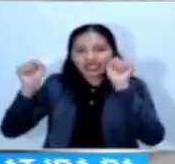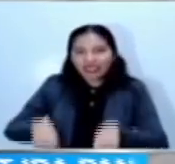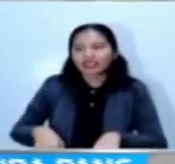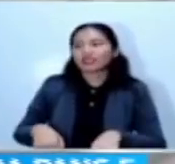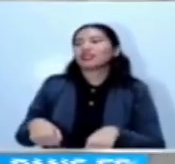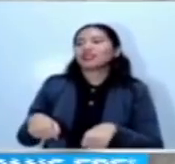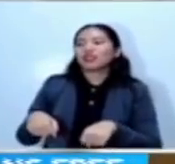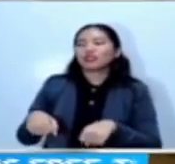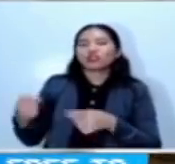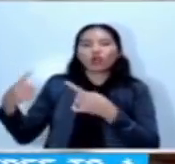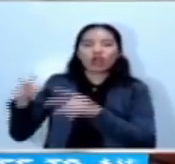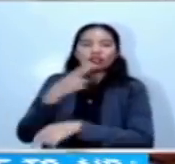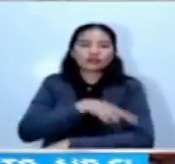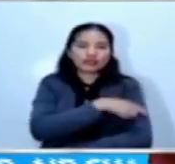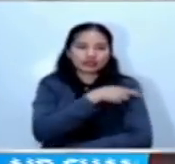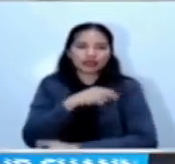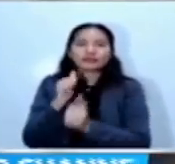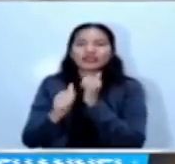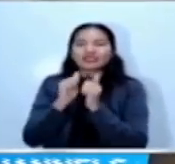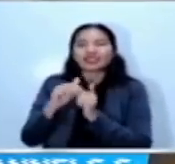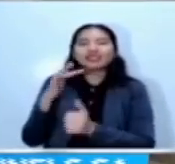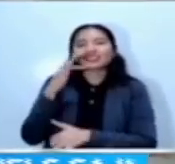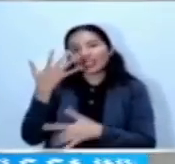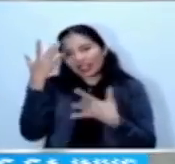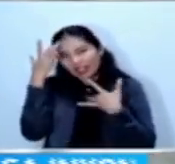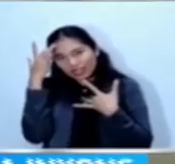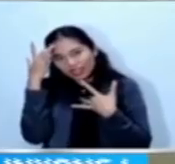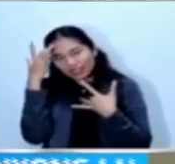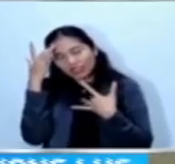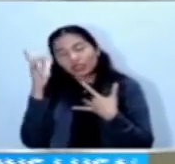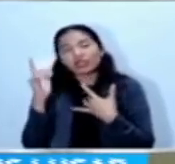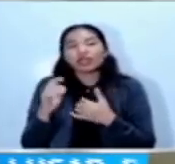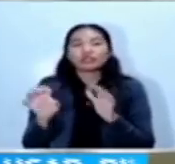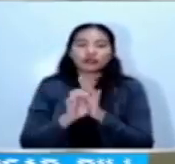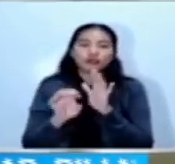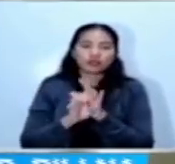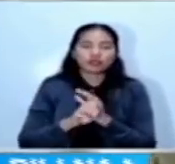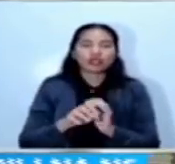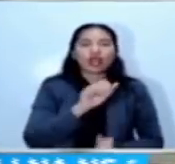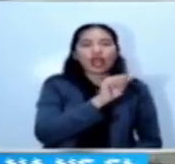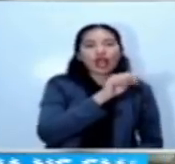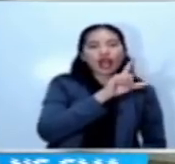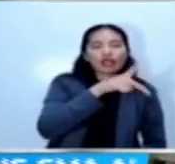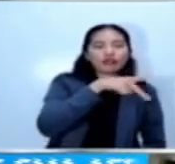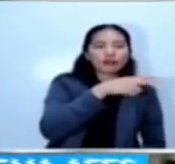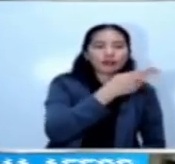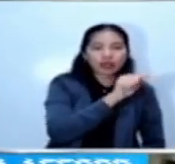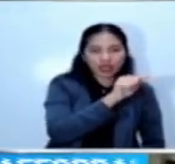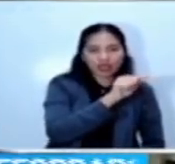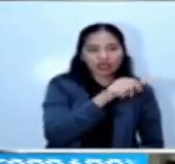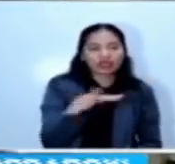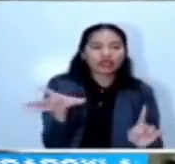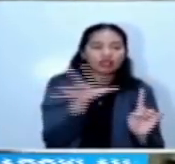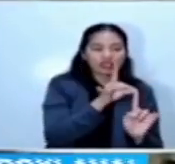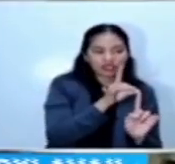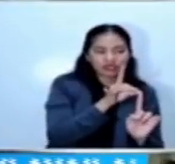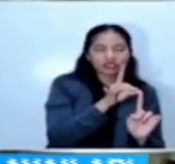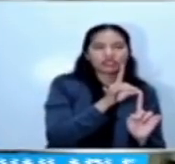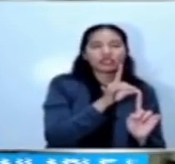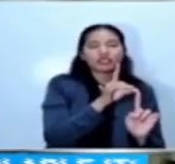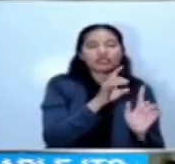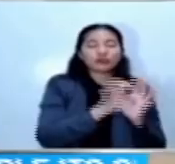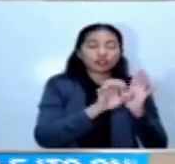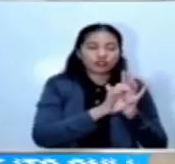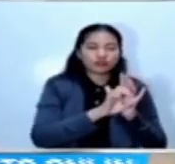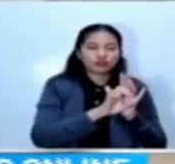dating variant, ng alpha or ng beta. Ang ibig sabihin yan, kunyari, sabihin natin, dati sa 100 na nagkakasakit